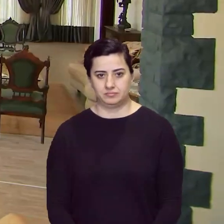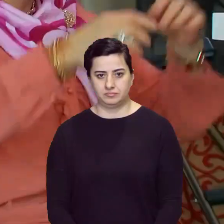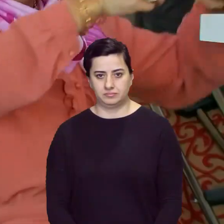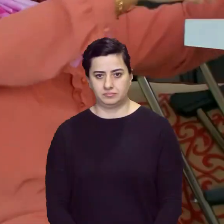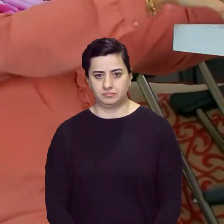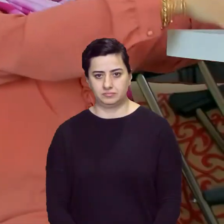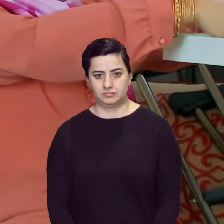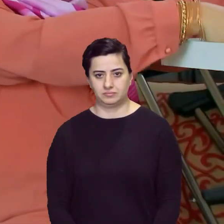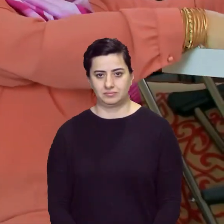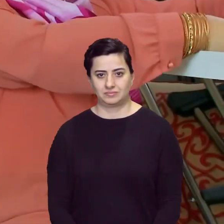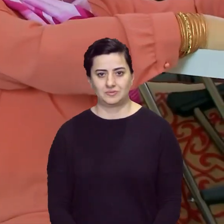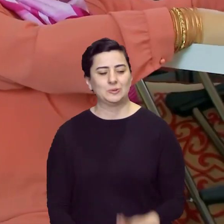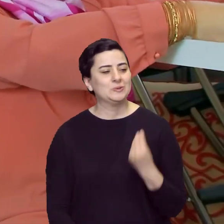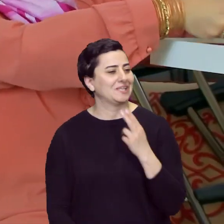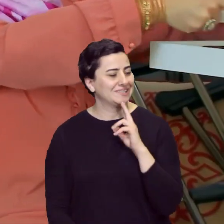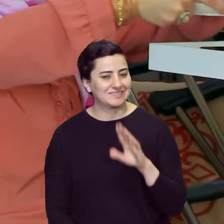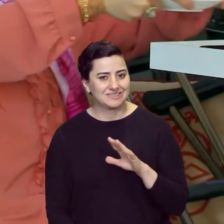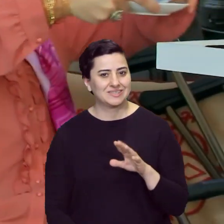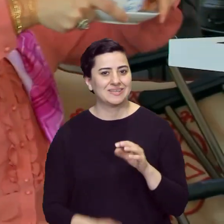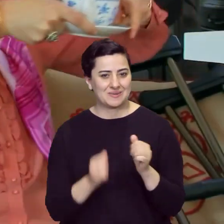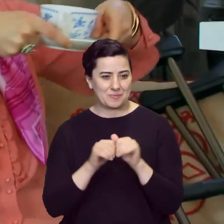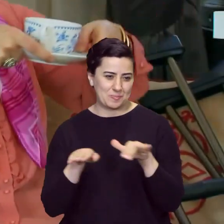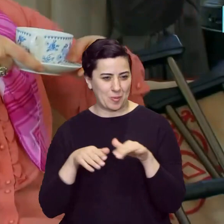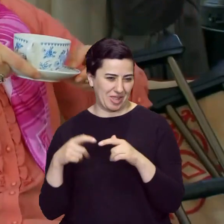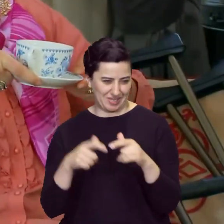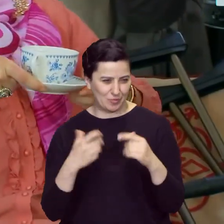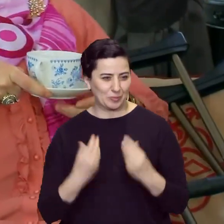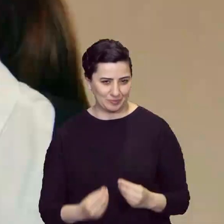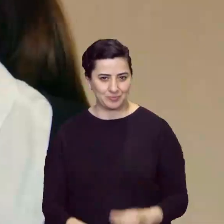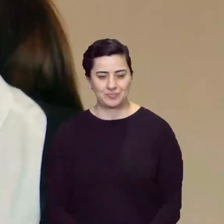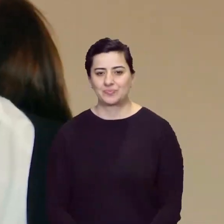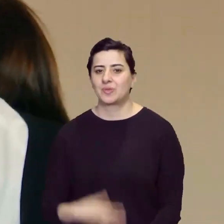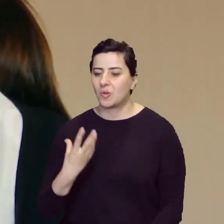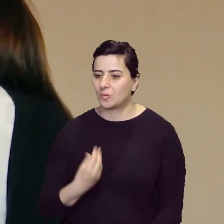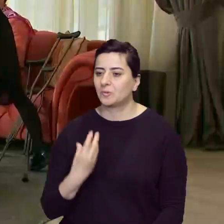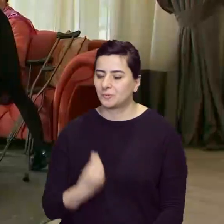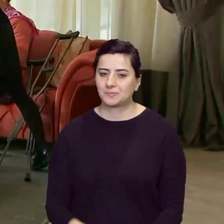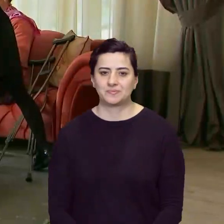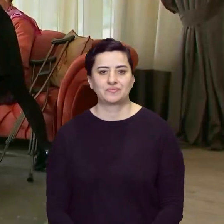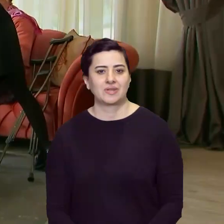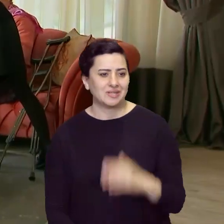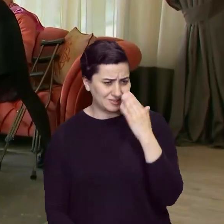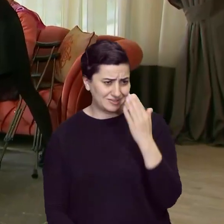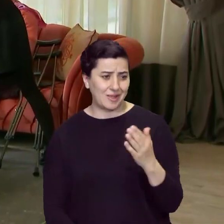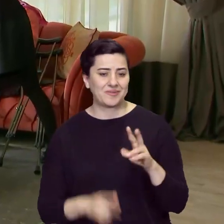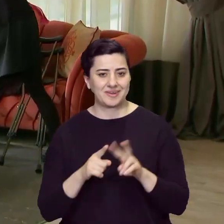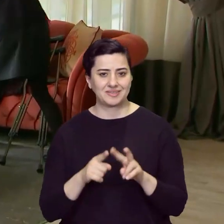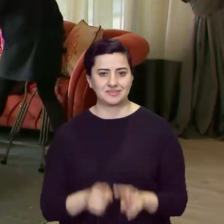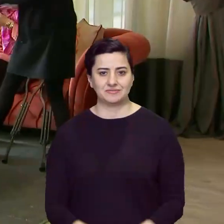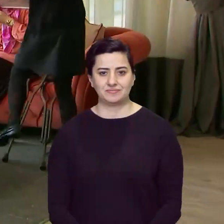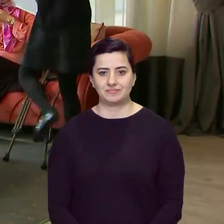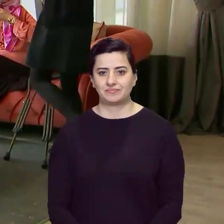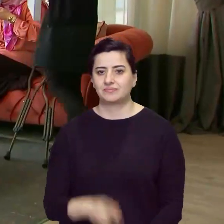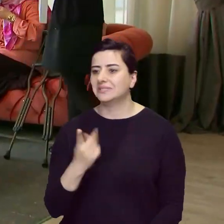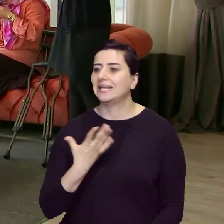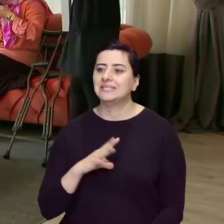Nazan tepsiyle geldi. Ah, güzel kızım. Yanına böreklerden de ikram ediver oldu mu? Tabii Cevriye Hanım. Sağ ol Nazan.